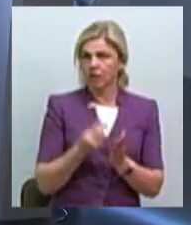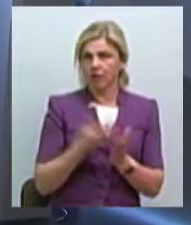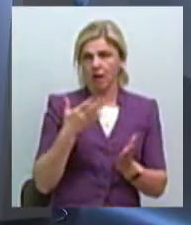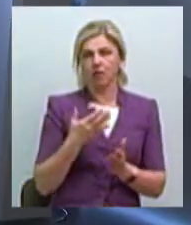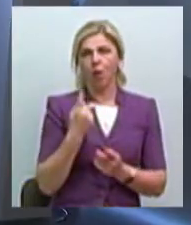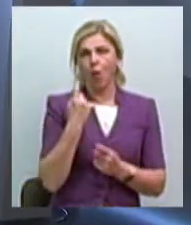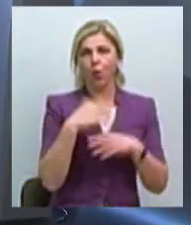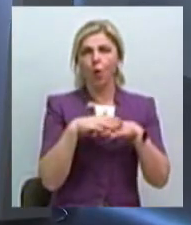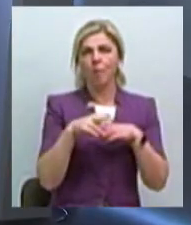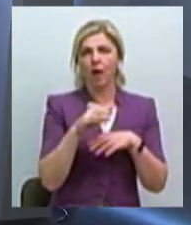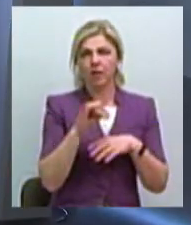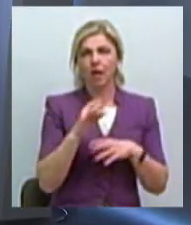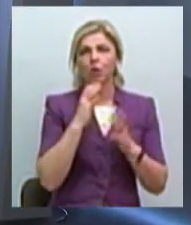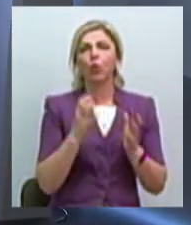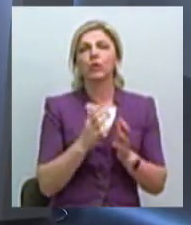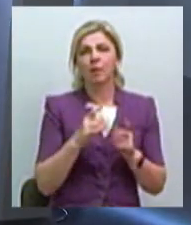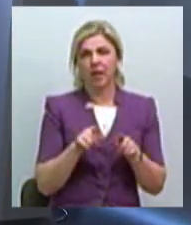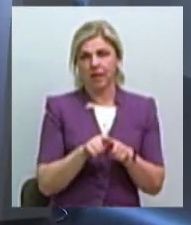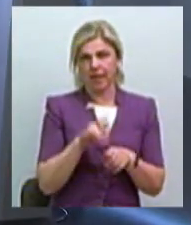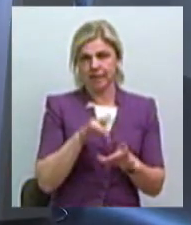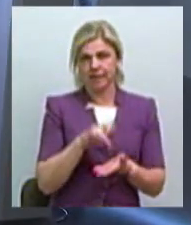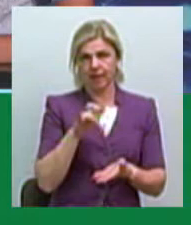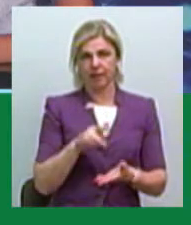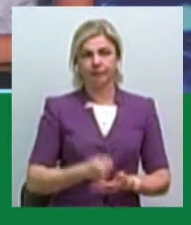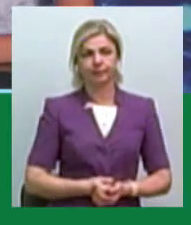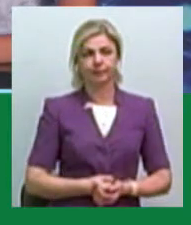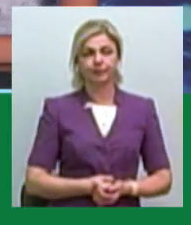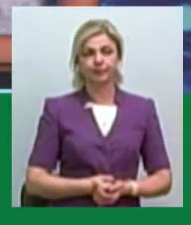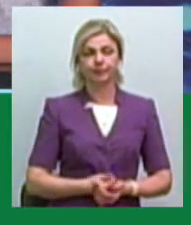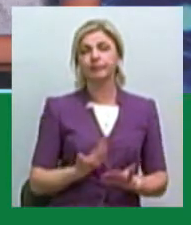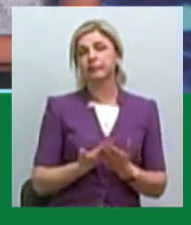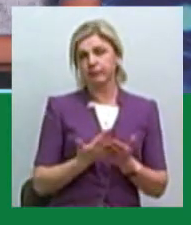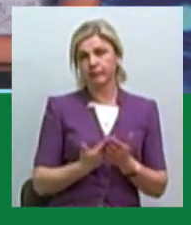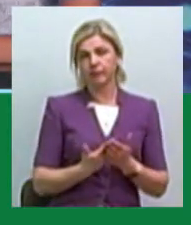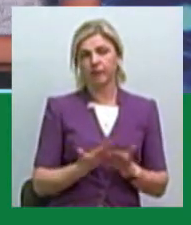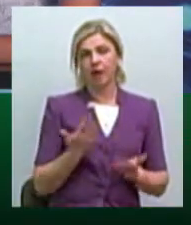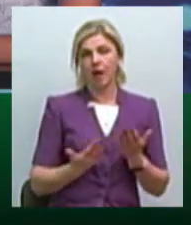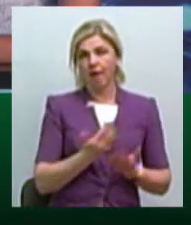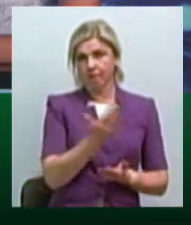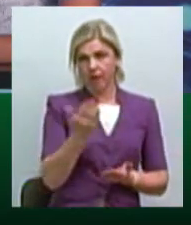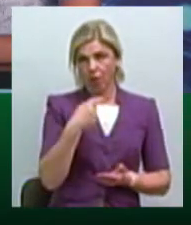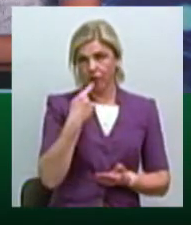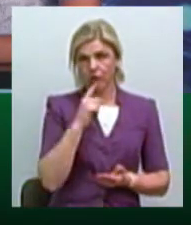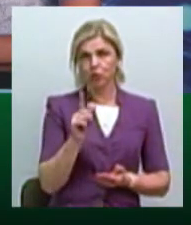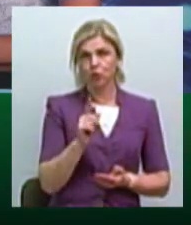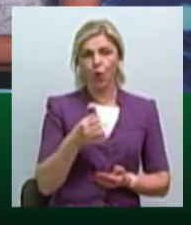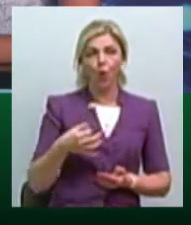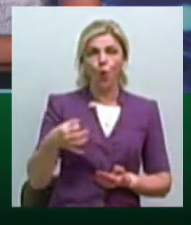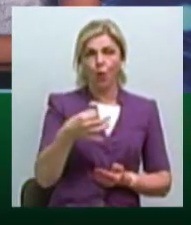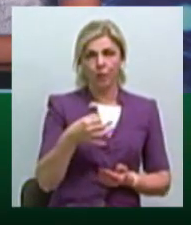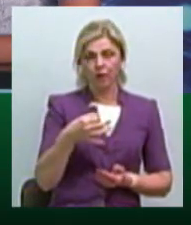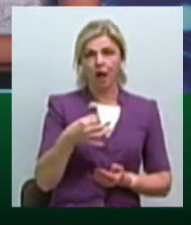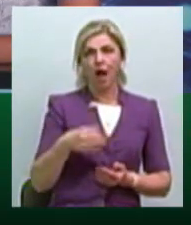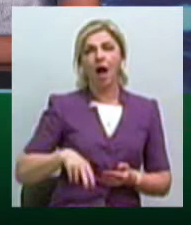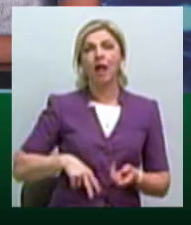громаді утримувати такий центр. От. Але дивіться, якщо ви кажете, що в обласному центрі, точніше, в